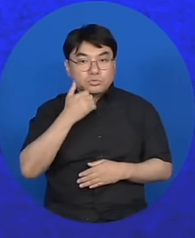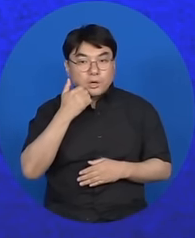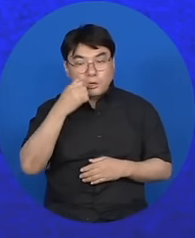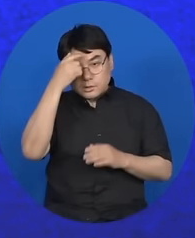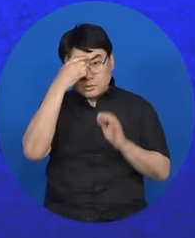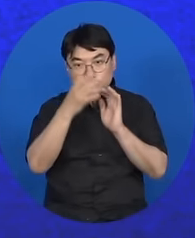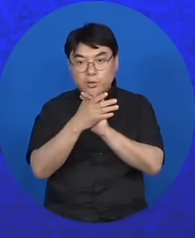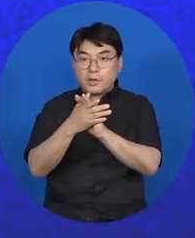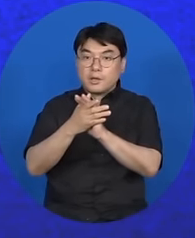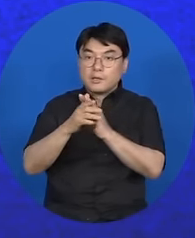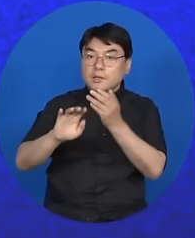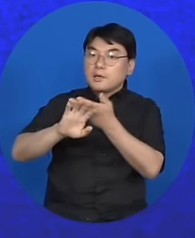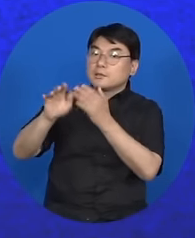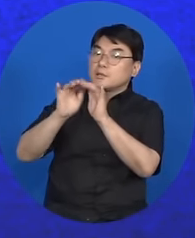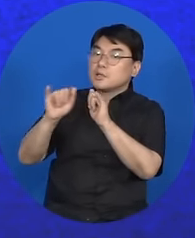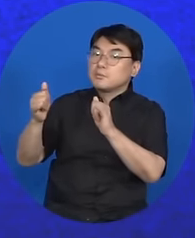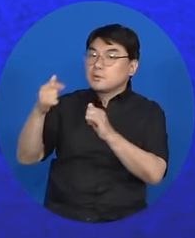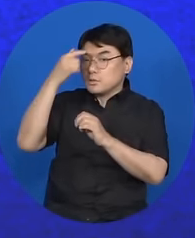되게 해주십시오.